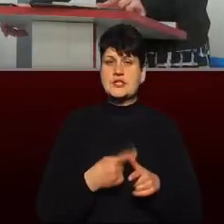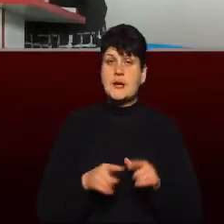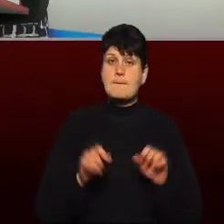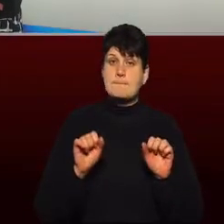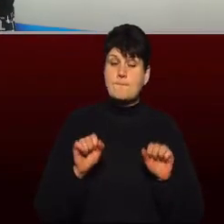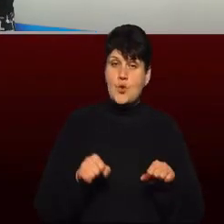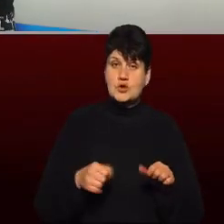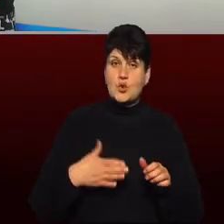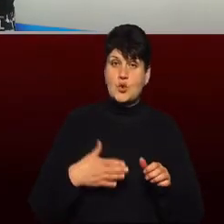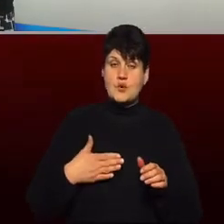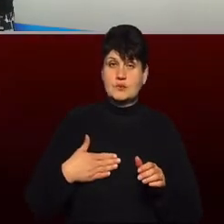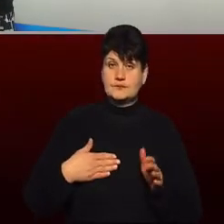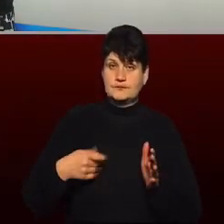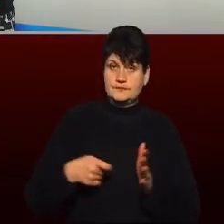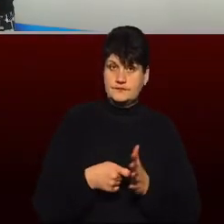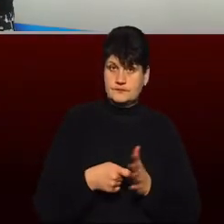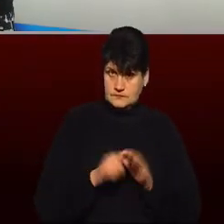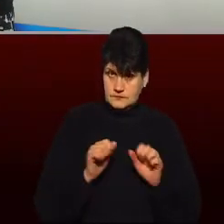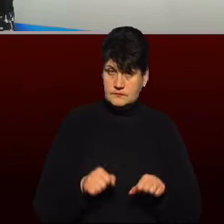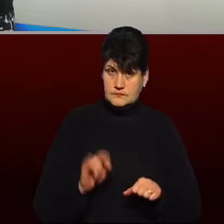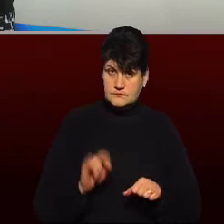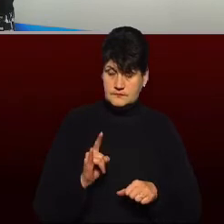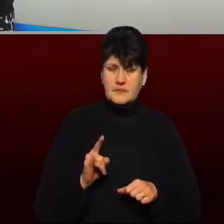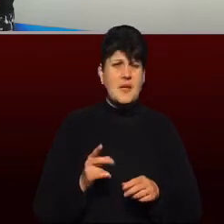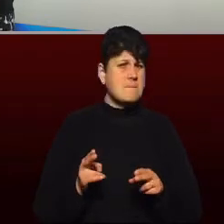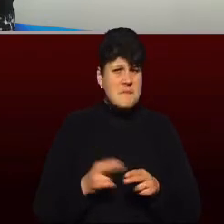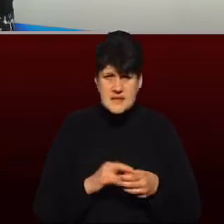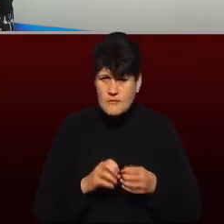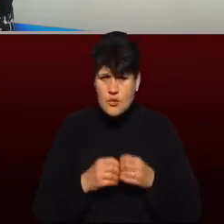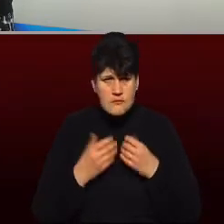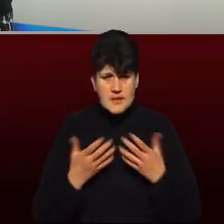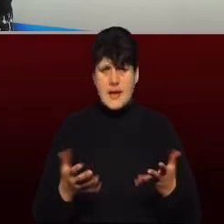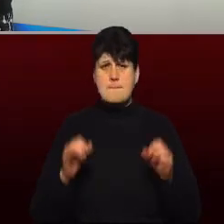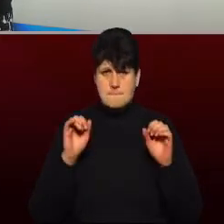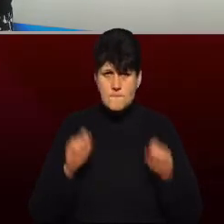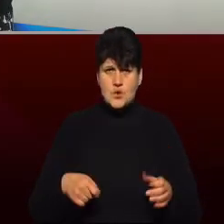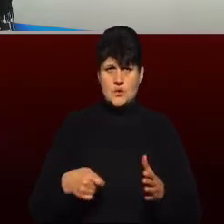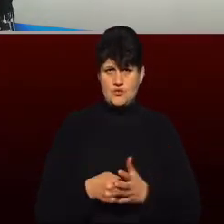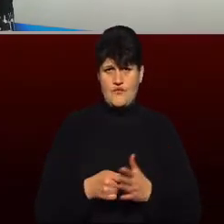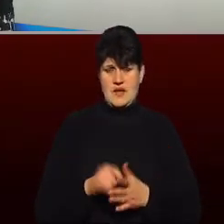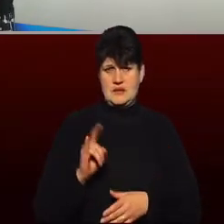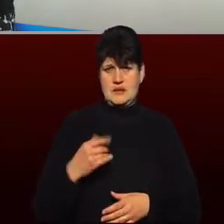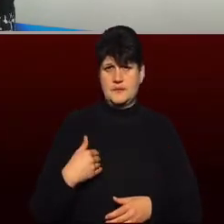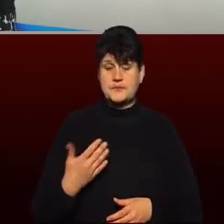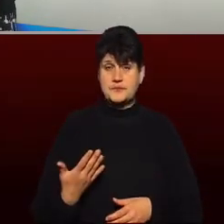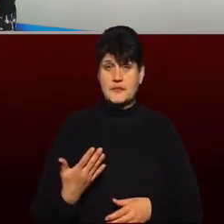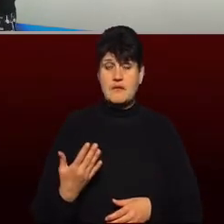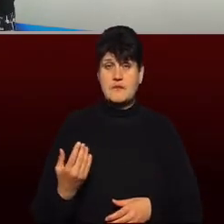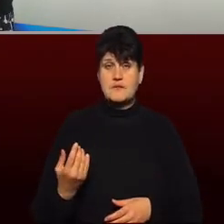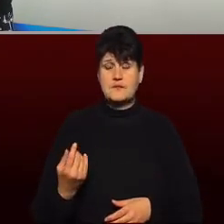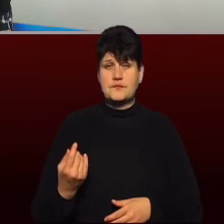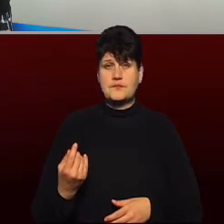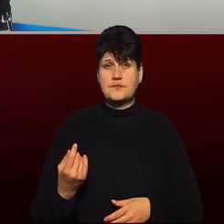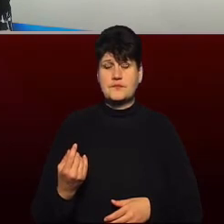годувати дитину. Безпроблемно ви можете годувати дитину. ну,